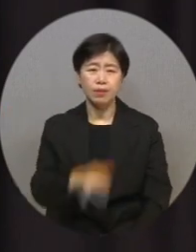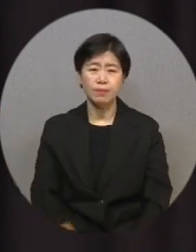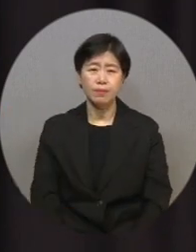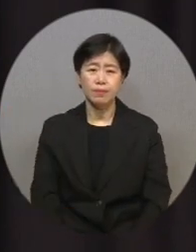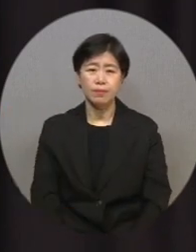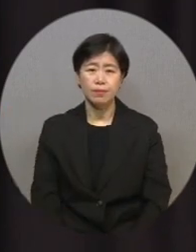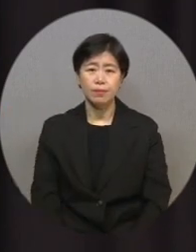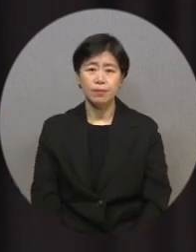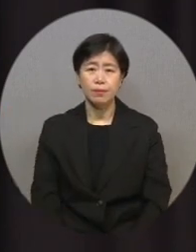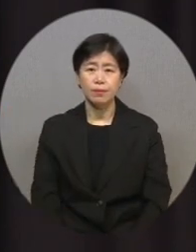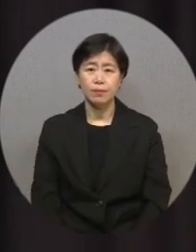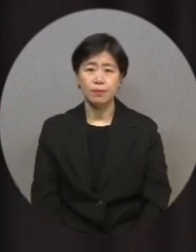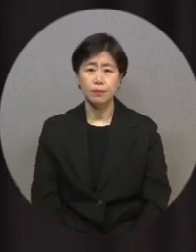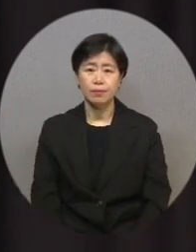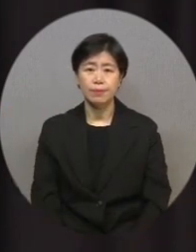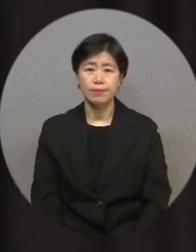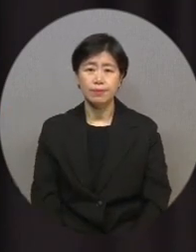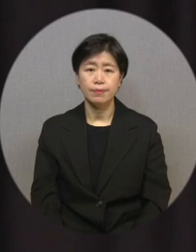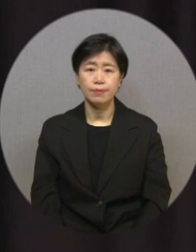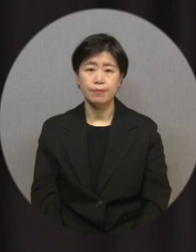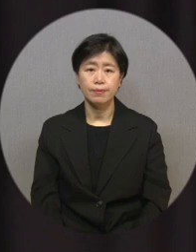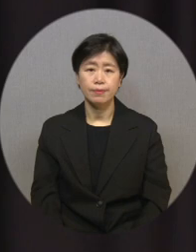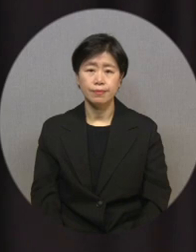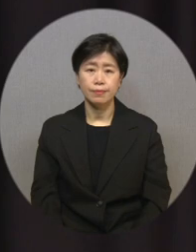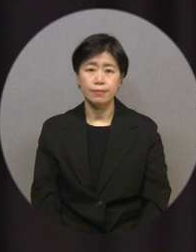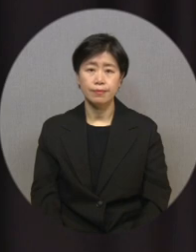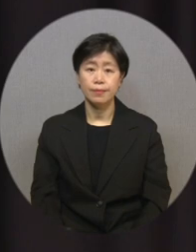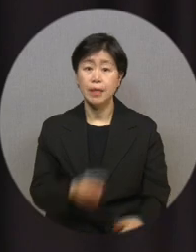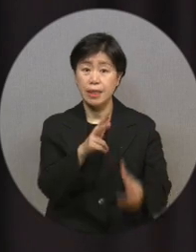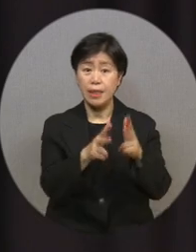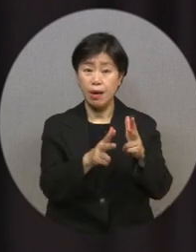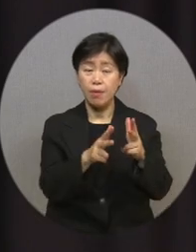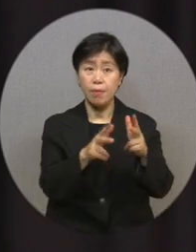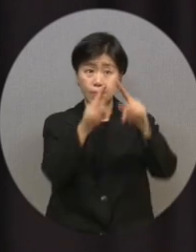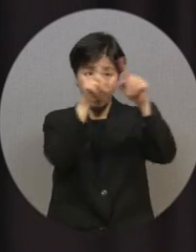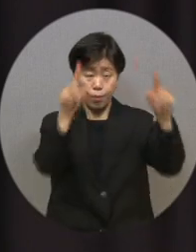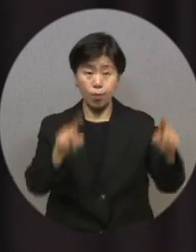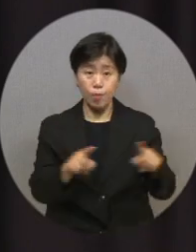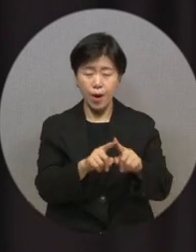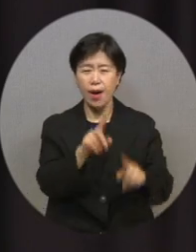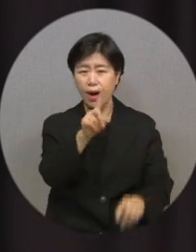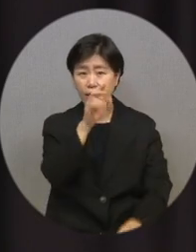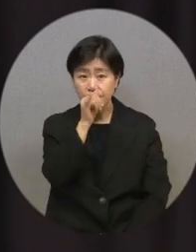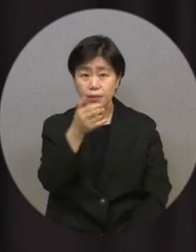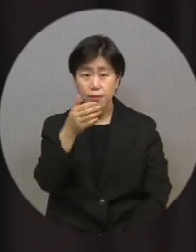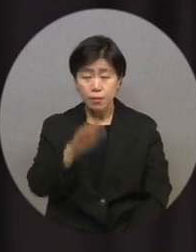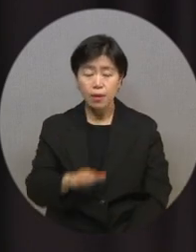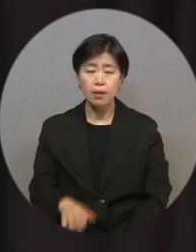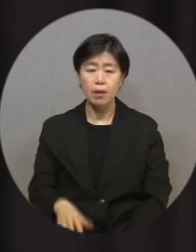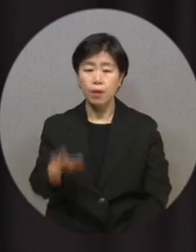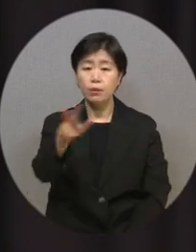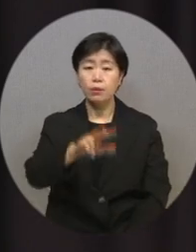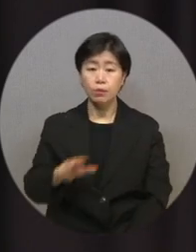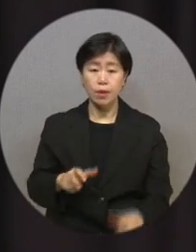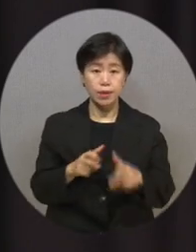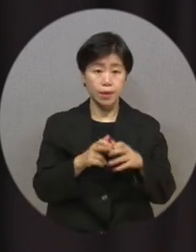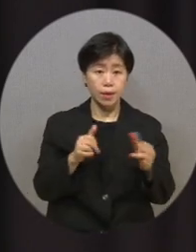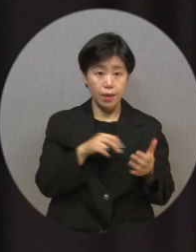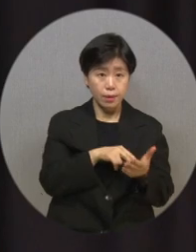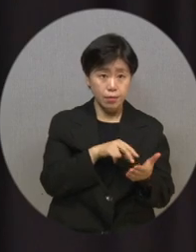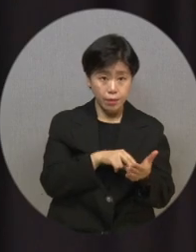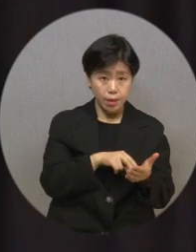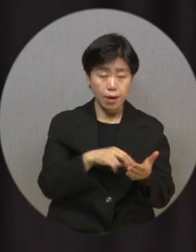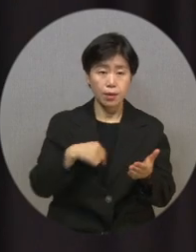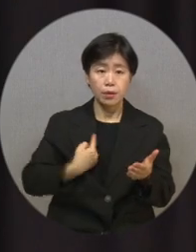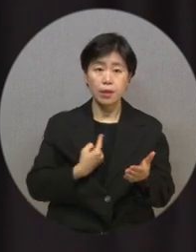개수는 많 개수하는 포탈은 이제 딱 하나가 운영되고 있고요 그걸로 인해서 정말 전국의 많은 장애인분들이 어